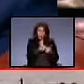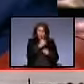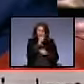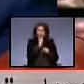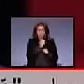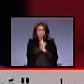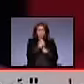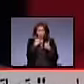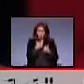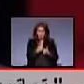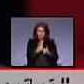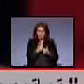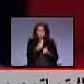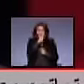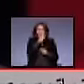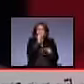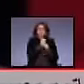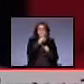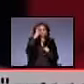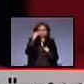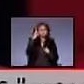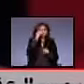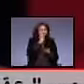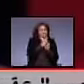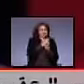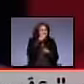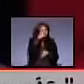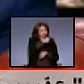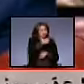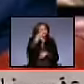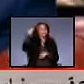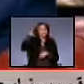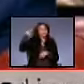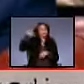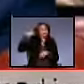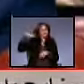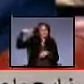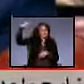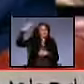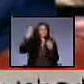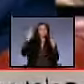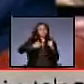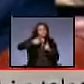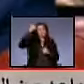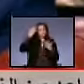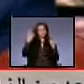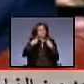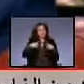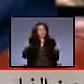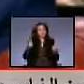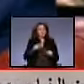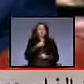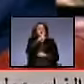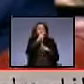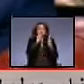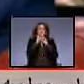عملته واللي بتعمله في السر واللي بتعمله في العلن، ربنا يجعله في ميزان حسناتك، ربنا يتقبل منك، واشكرك على الحوار الجميل اللي انت